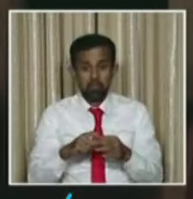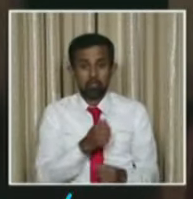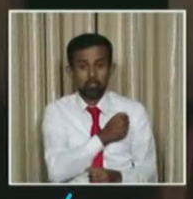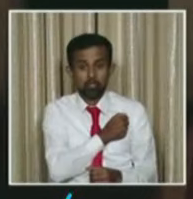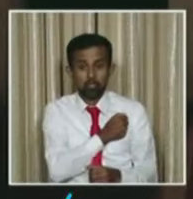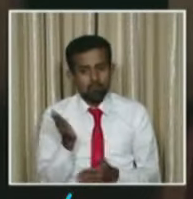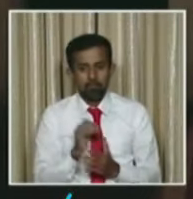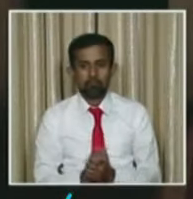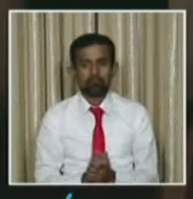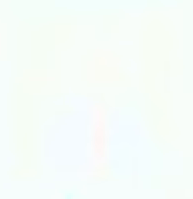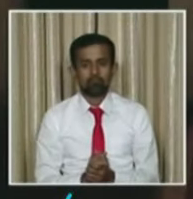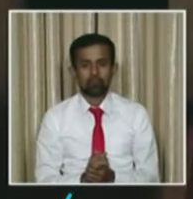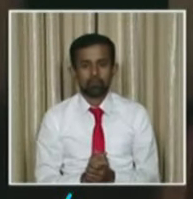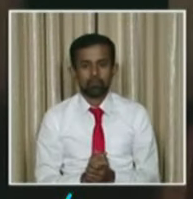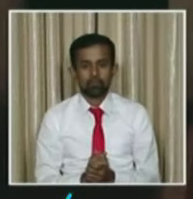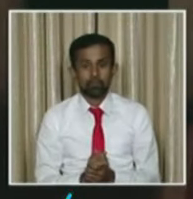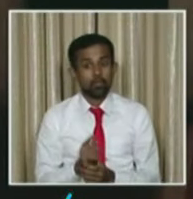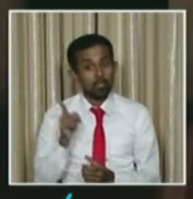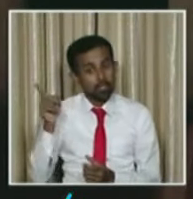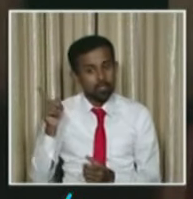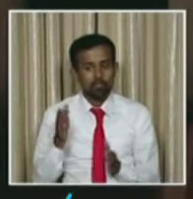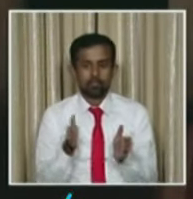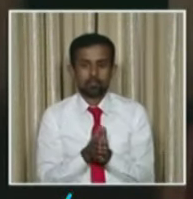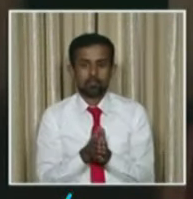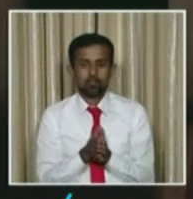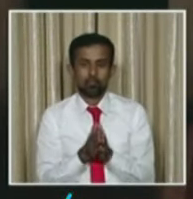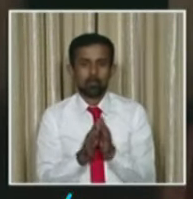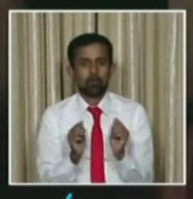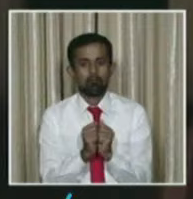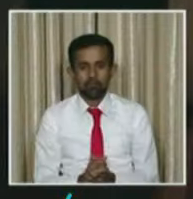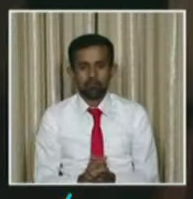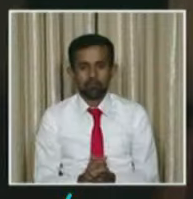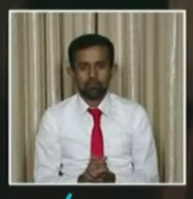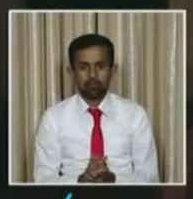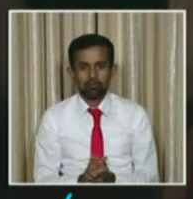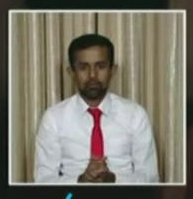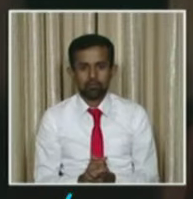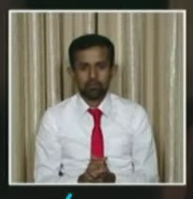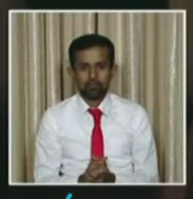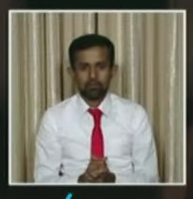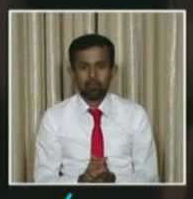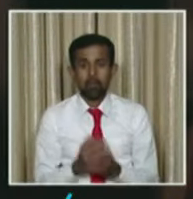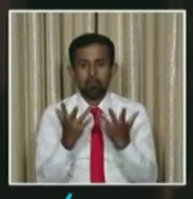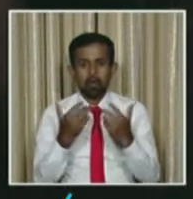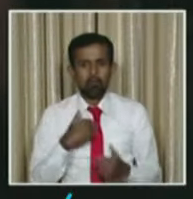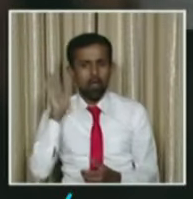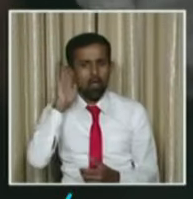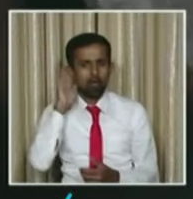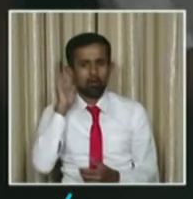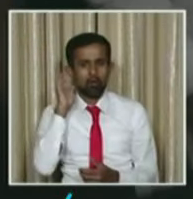තානාපති සේවයක් තියෙනවා ඒක නිසා ඒ අයක තමයි ඒ පිළිබඳ කටයුතු සොයා බලන්නේ ප්‍රමාණය මගෙන් අහන්න තු